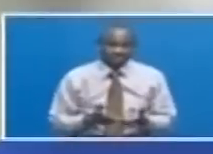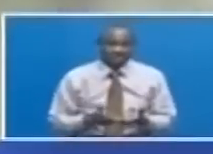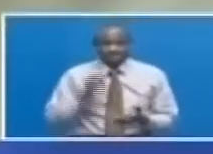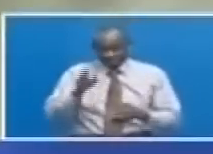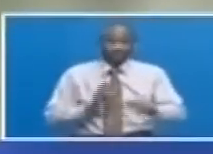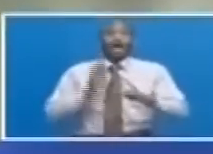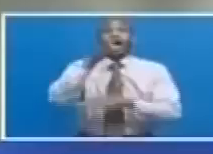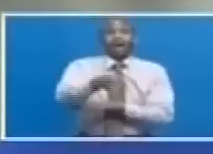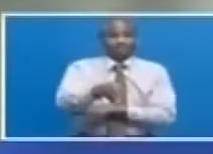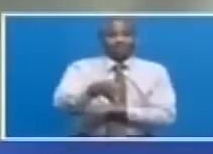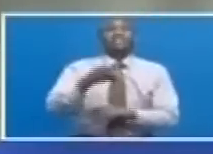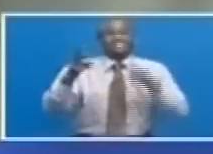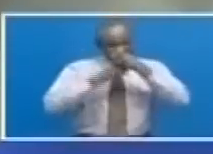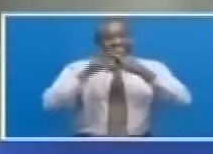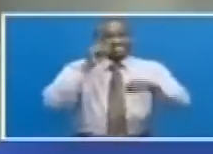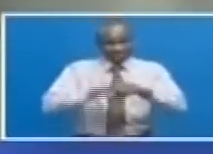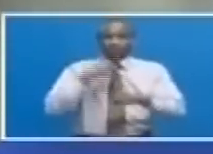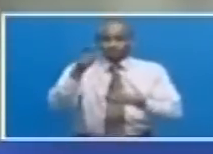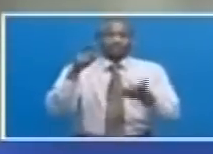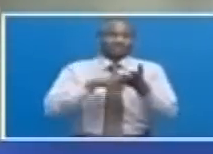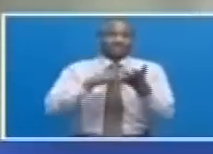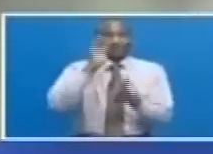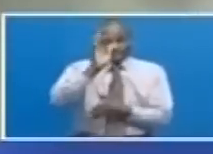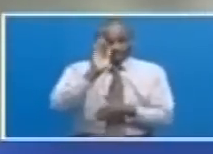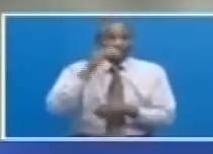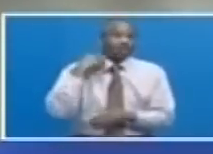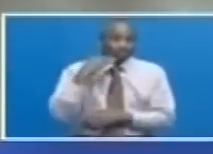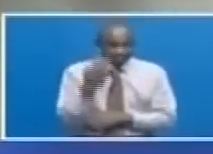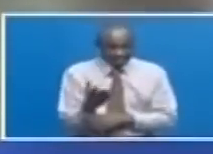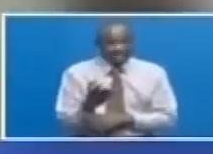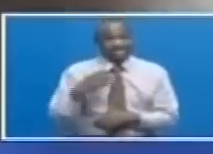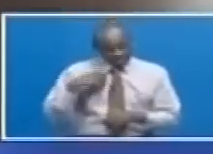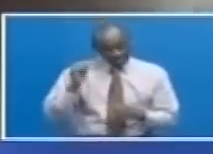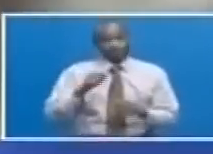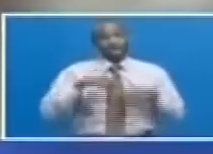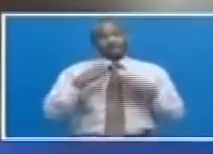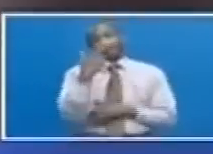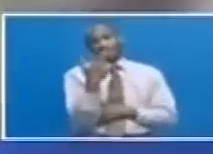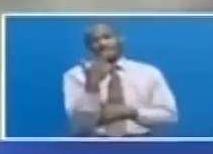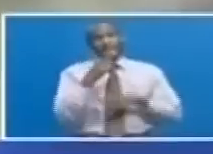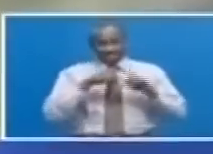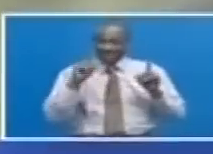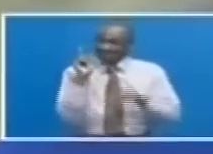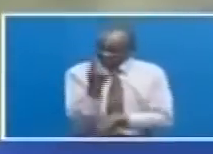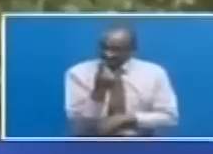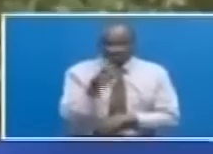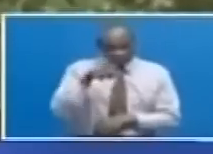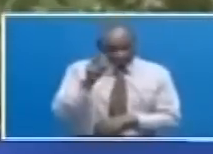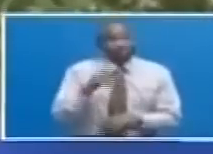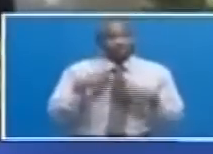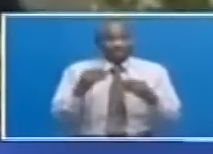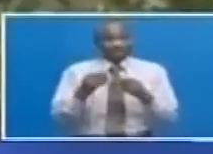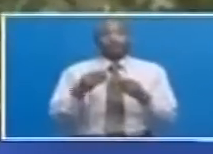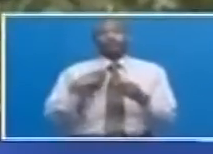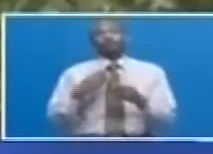atapita juu yake mara saba akikiri makosa yake ya wizi na umiliki wa silaha. Lakini kwanza mshukiwa atapewa fursa